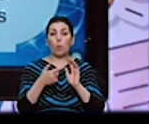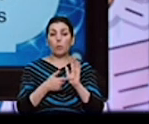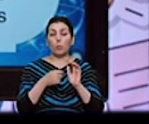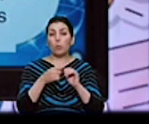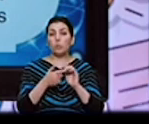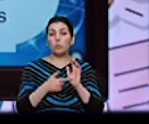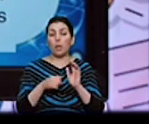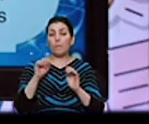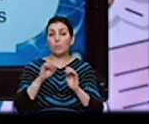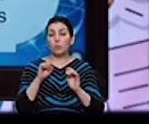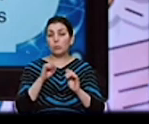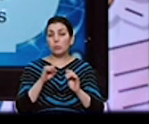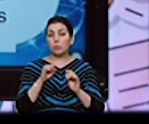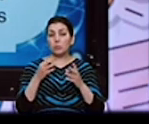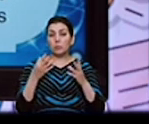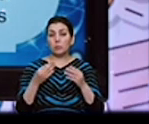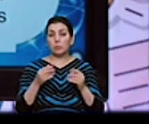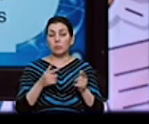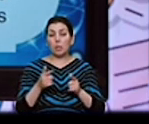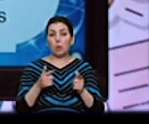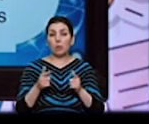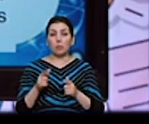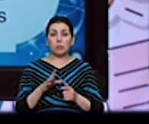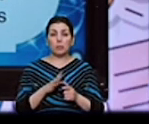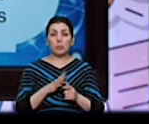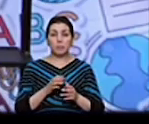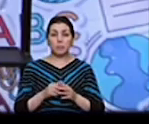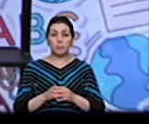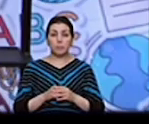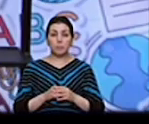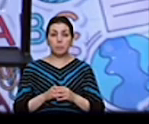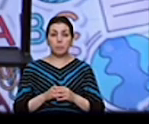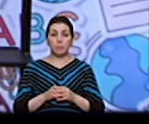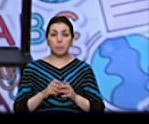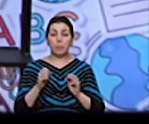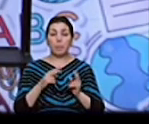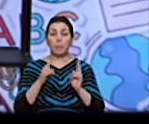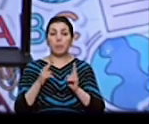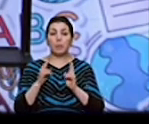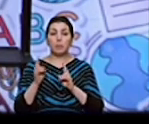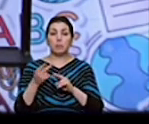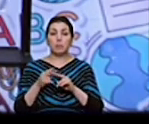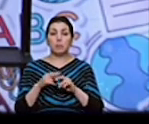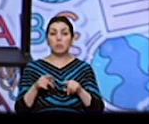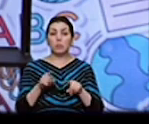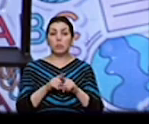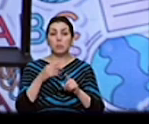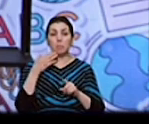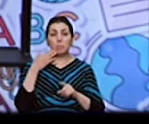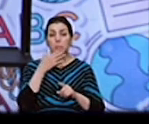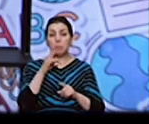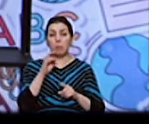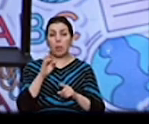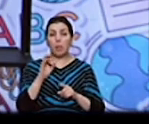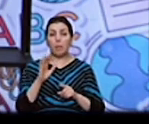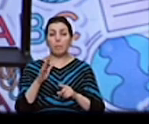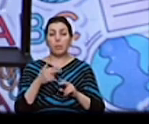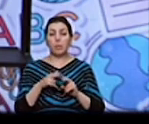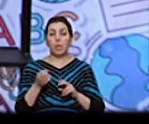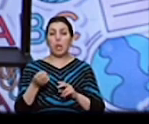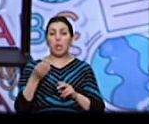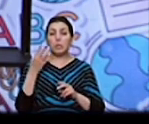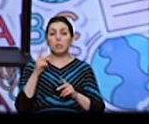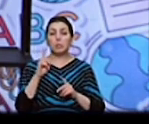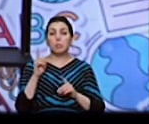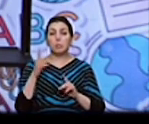2017 yil 17 avgustda tayyorlangan ekan. Va ketma-ketlikda mana shu palov uchun